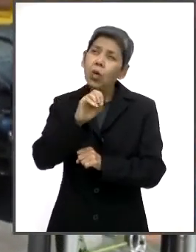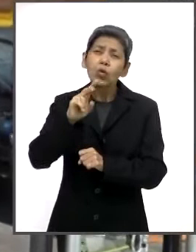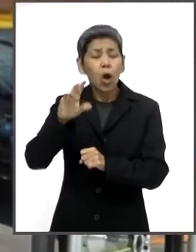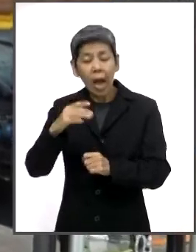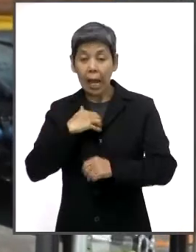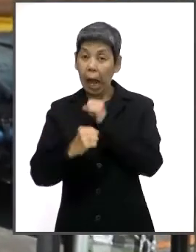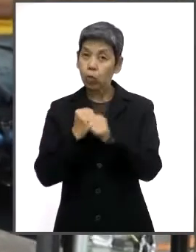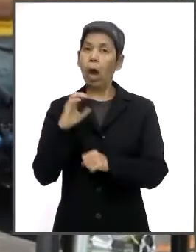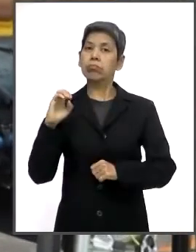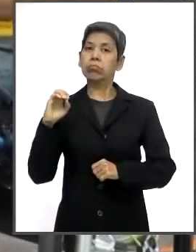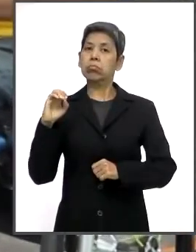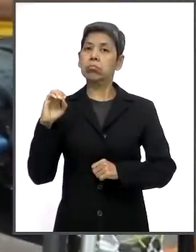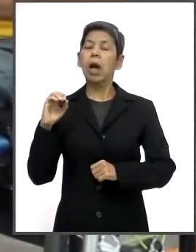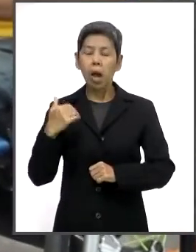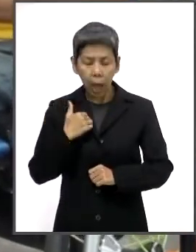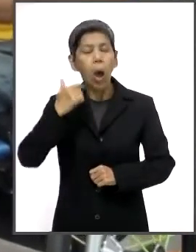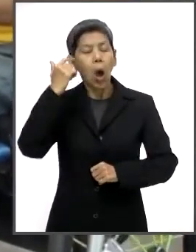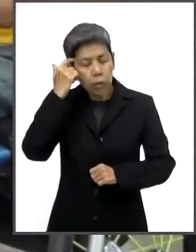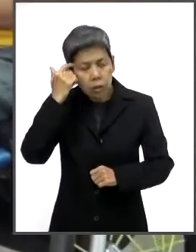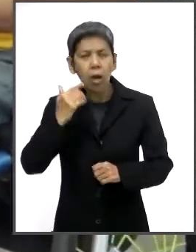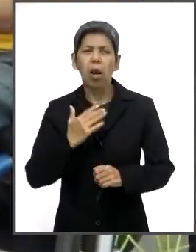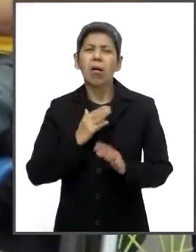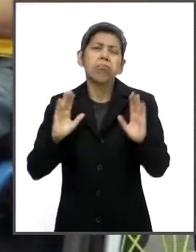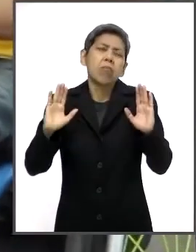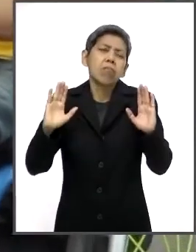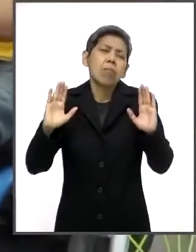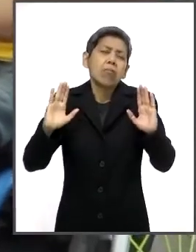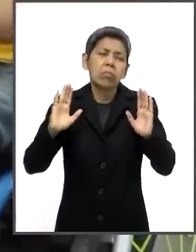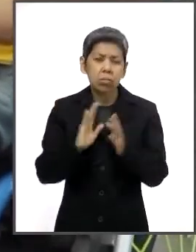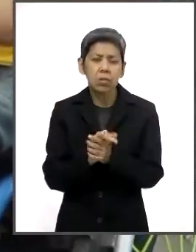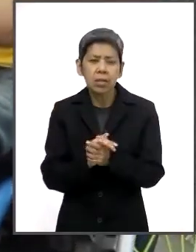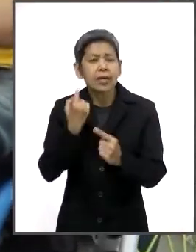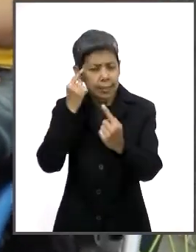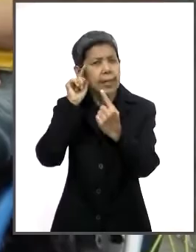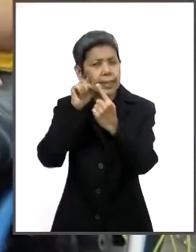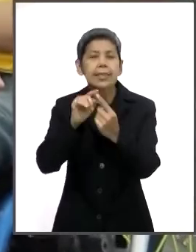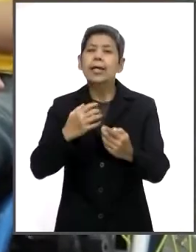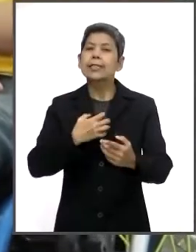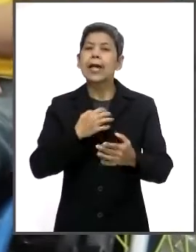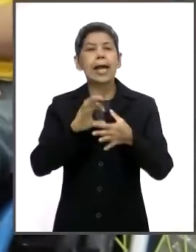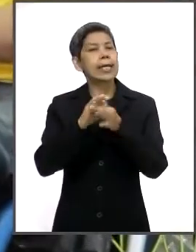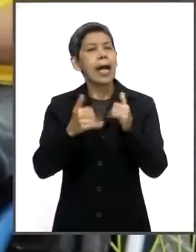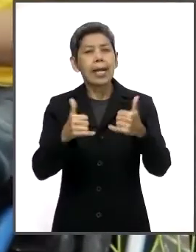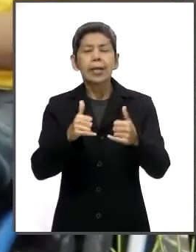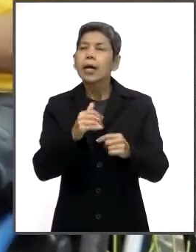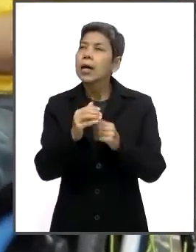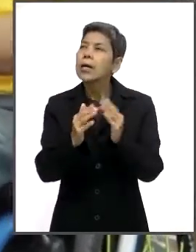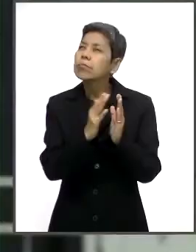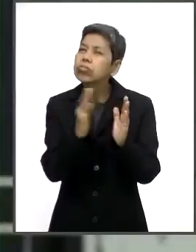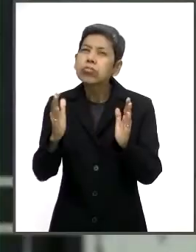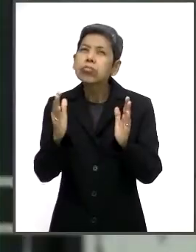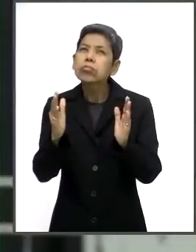2024-25ค่ะพี่ก็อายุ50แล้วตอนนั้นพี่ก็คิดว่าน่าจะเลิกแล้วอย่างเงี้ยค่ะก็คือเป้าหมายก็คือจะเล่นกีฬาต่อถึ